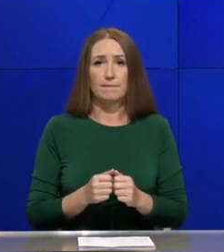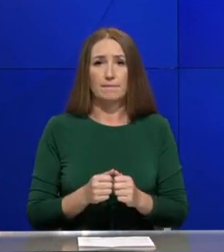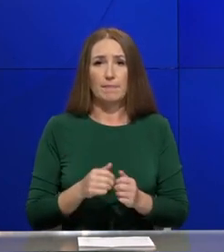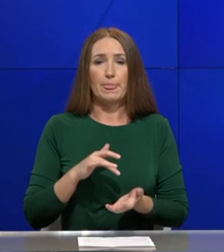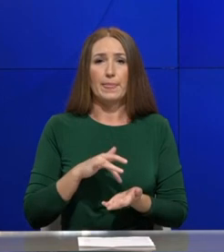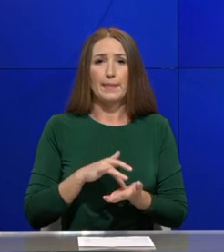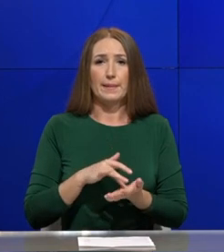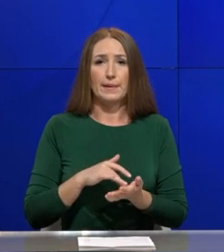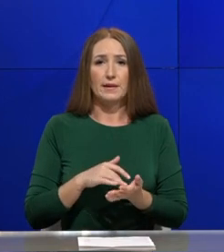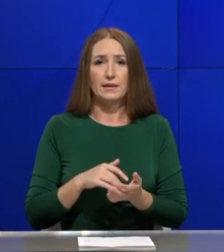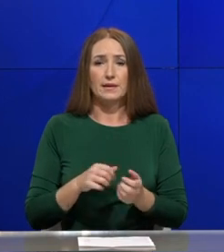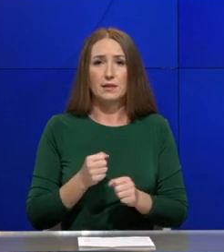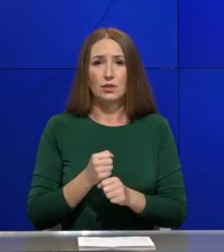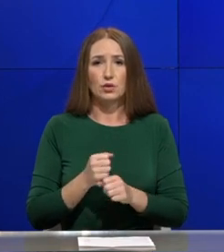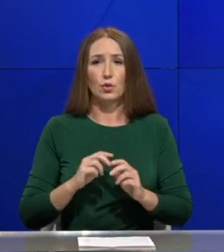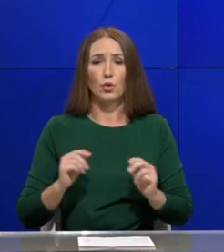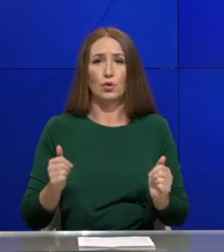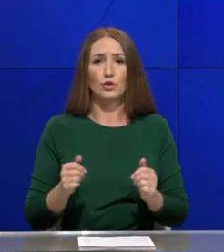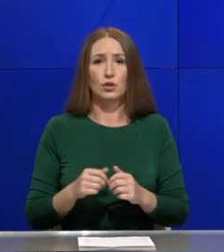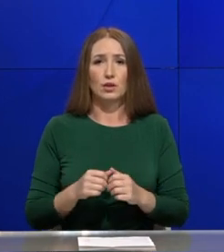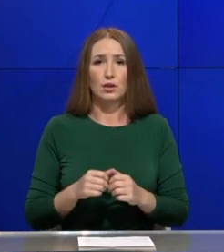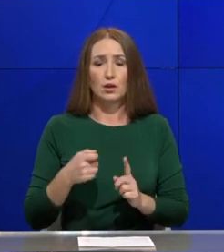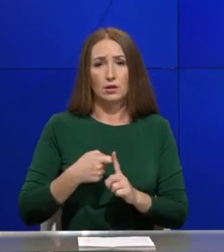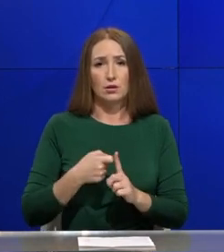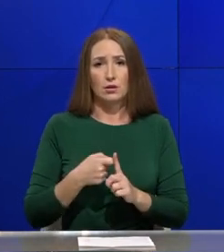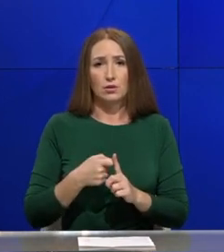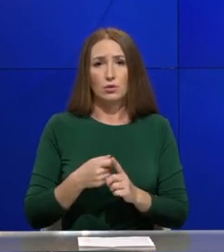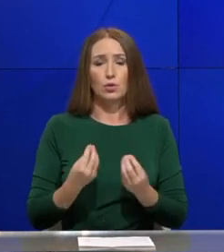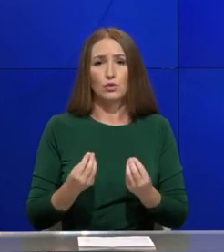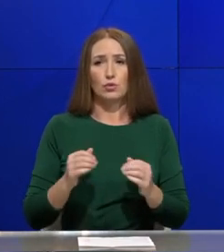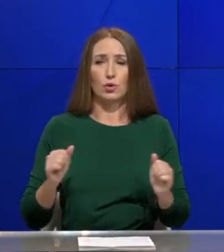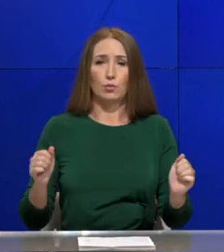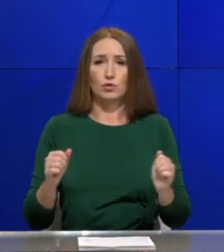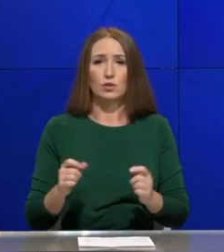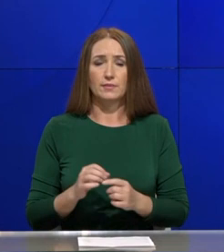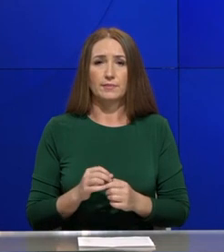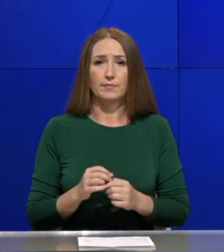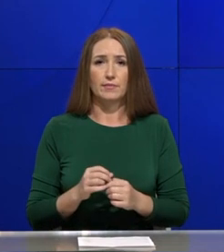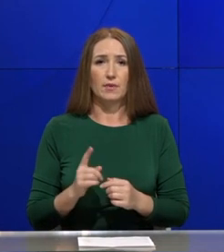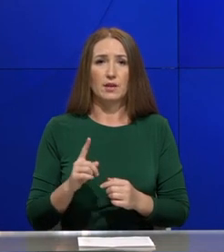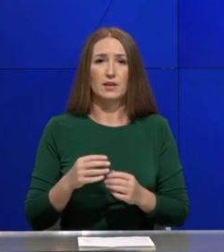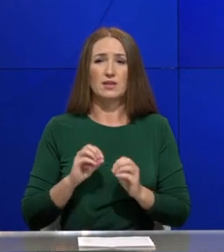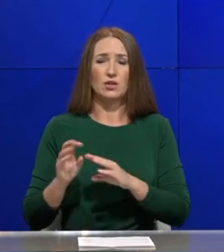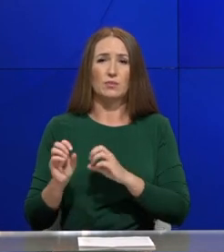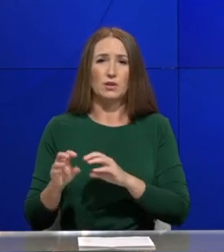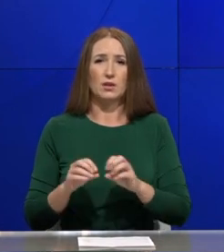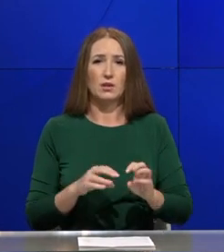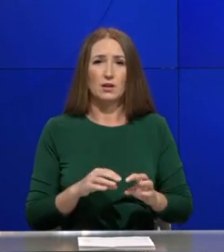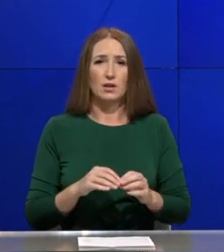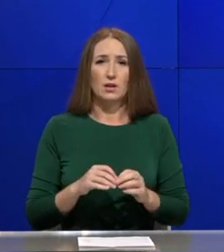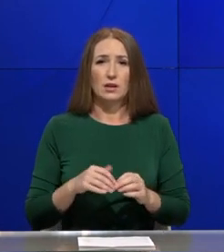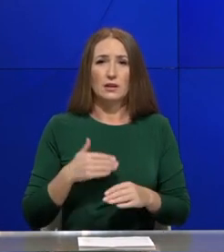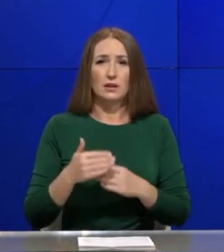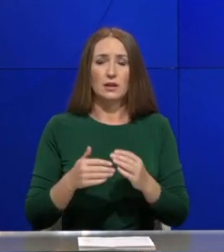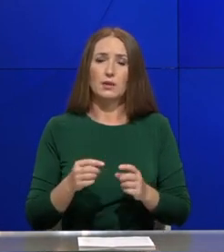području zaštite okoliša, Kalesija je relativno očuvana općina, ali je neselektivno odlaganje otpada i